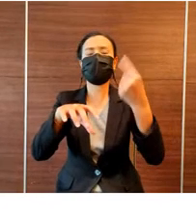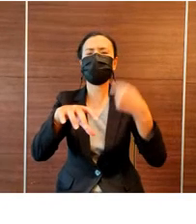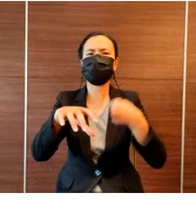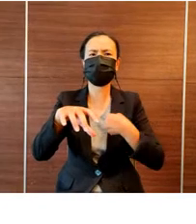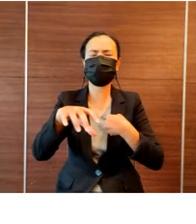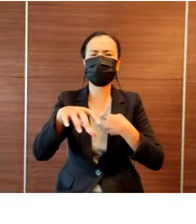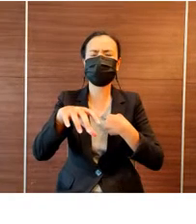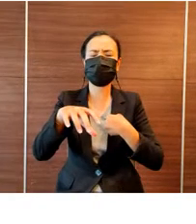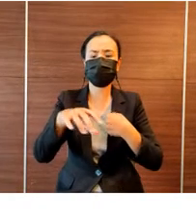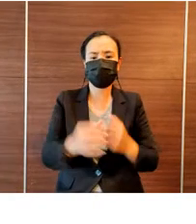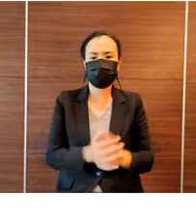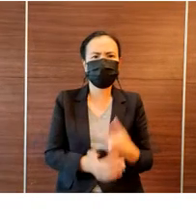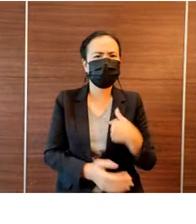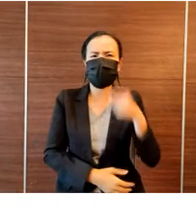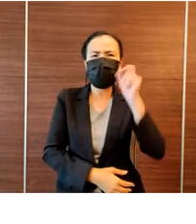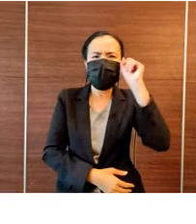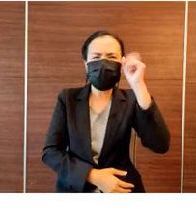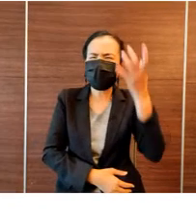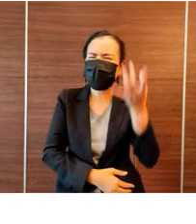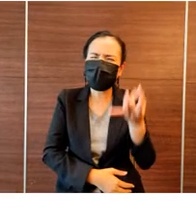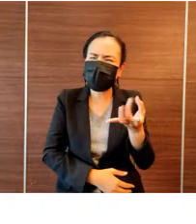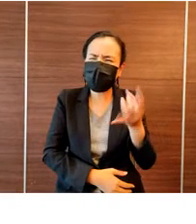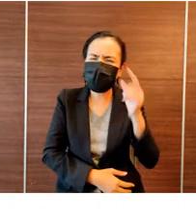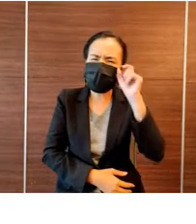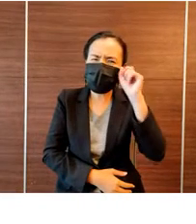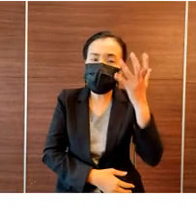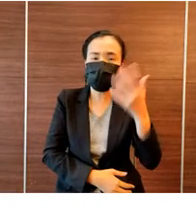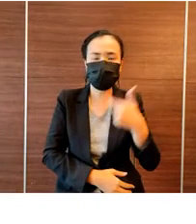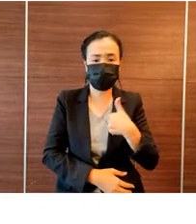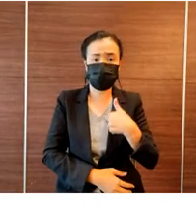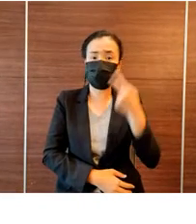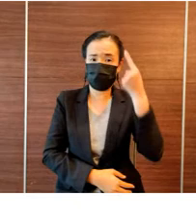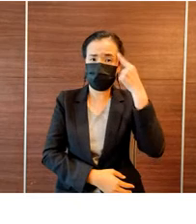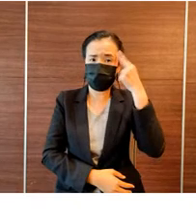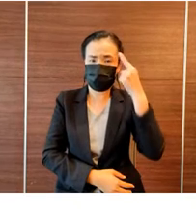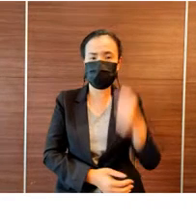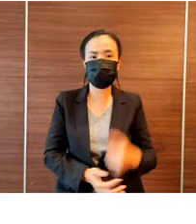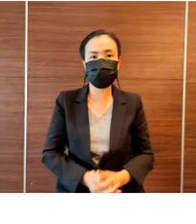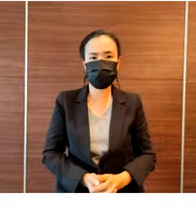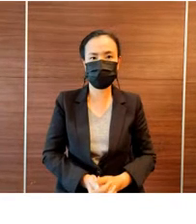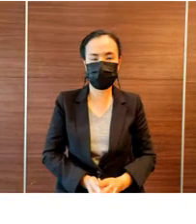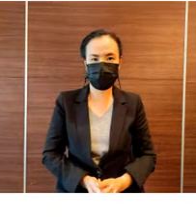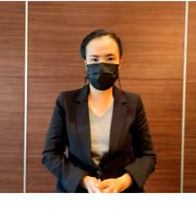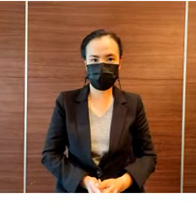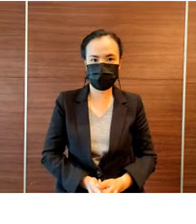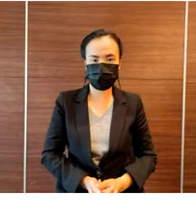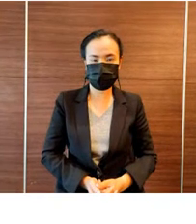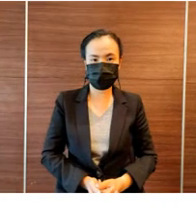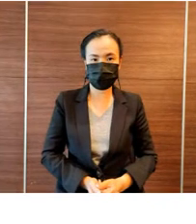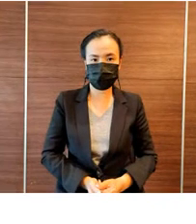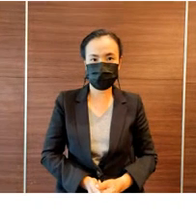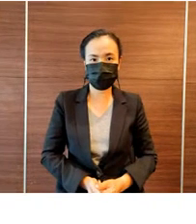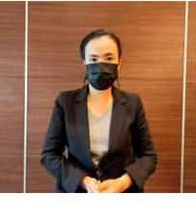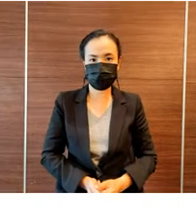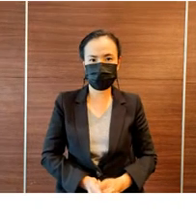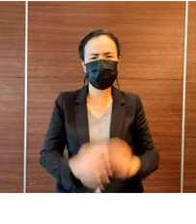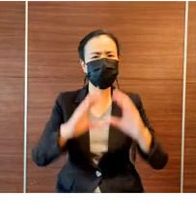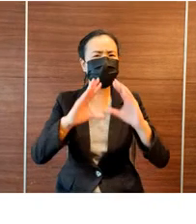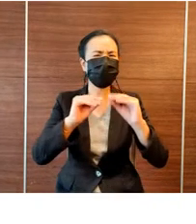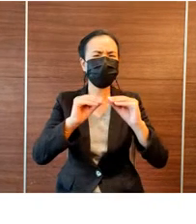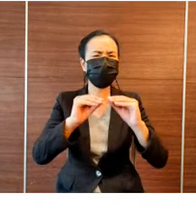เนี่ยเราค่อนข้างที่จะไม่เข้าใจว่ามันคืออะไรเพราะเราคิดว่ามันคือการ